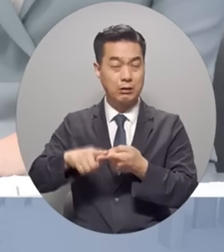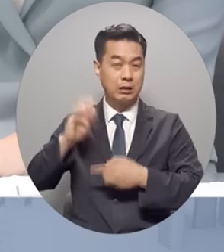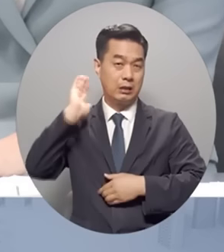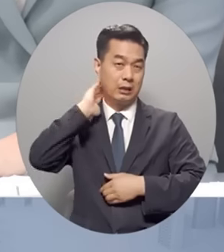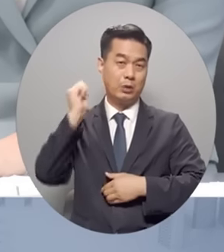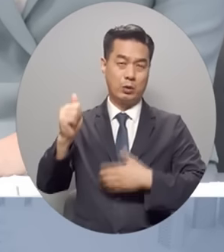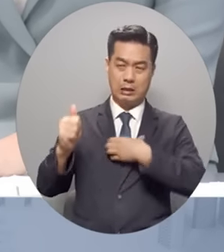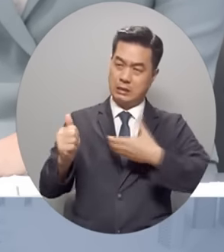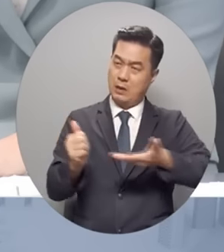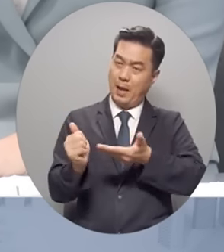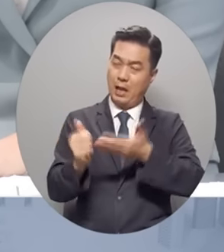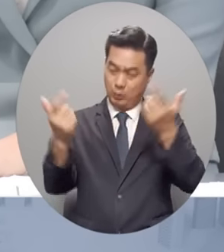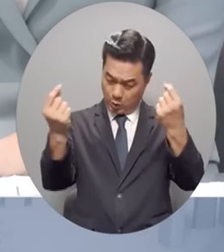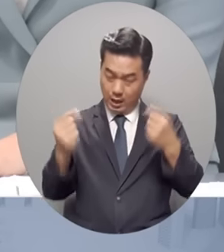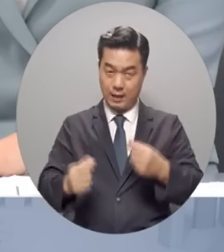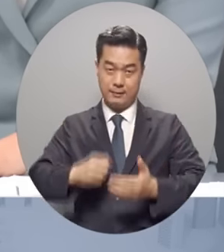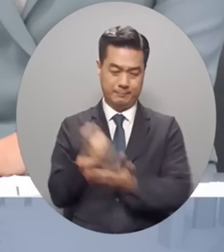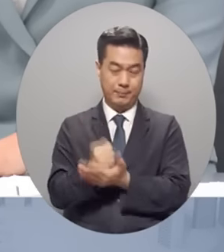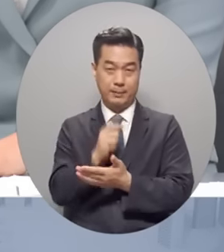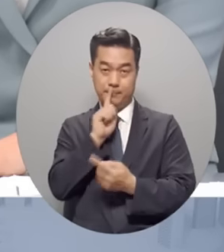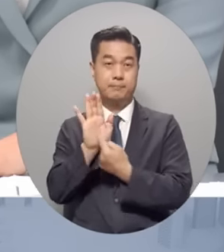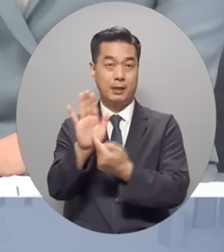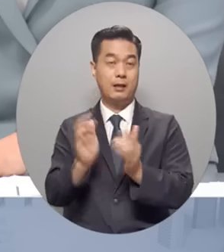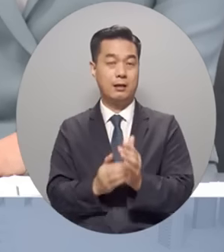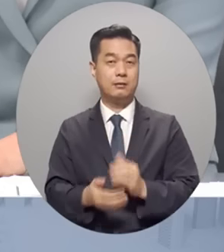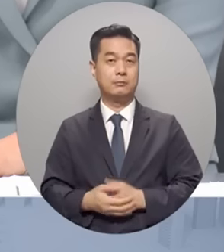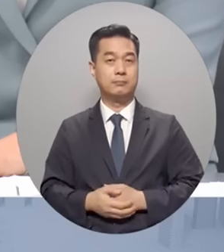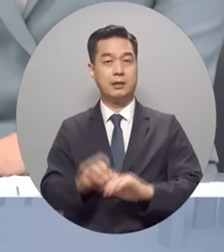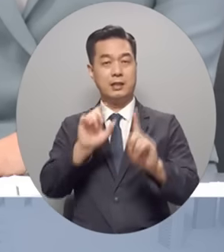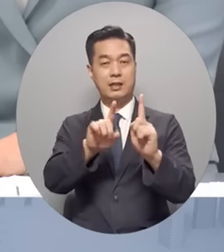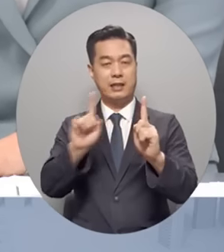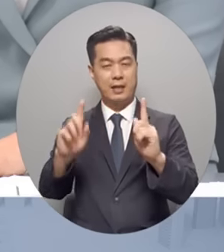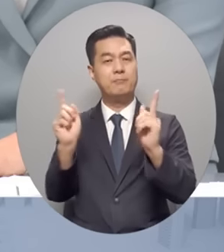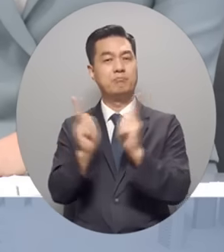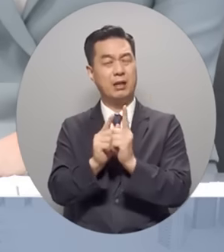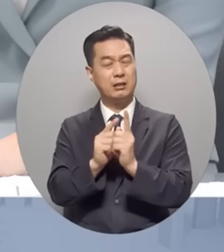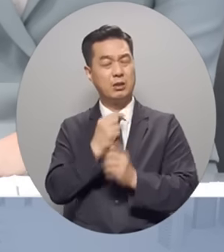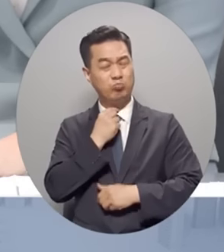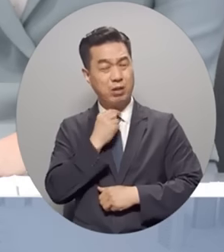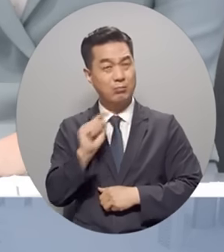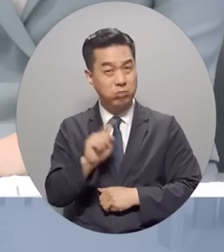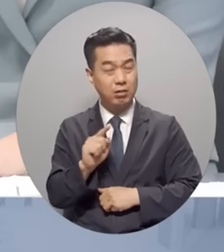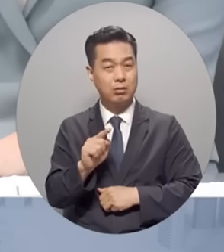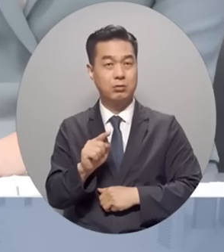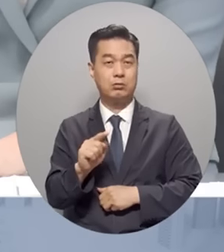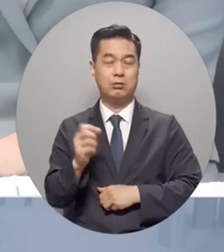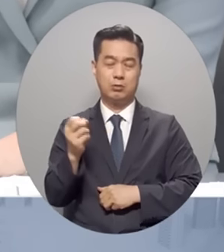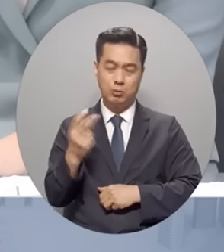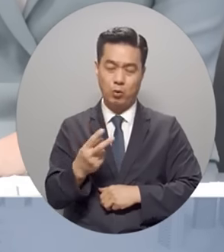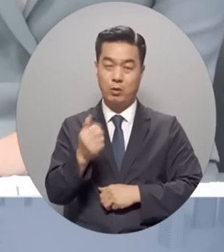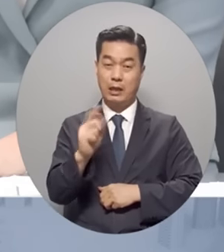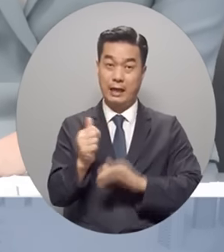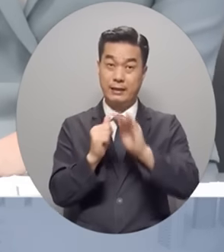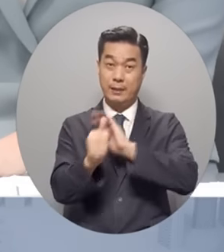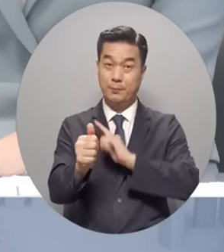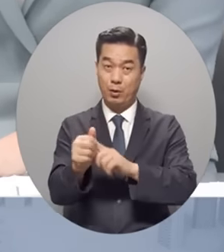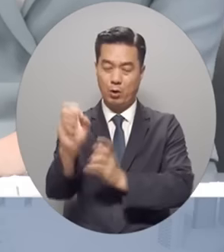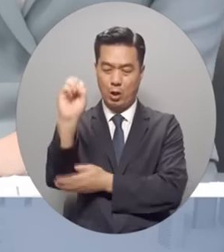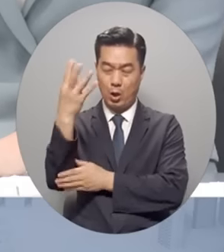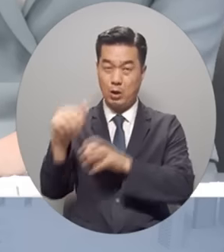것이라고 강하게 비판했습니다 독대가 이루어진다고 한들 그 내용이 또 한 대표의 언론 플레이에 활용될